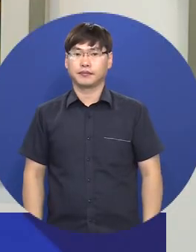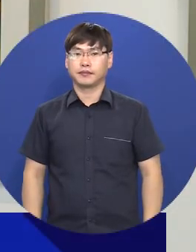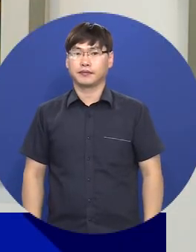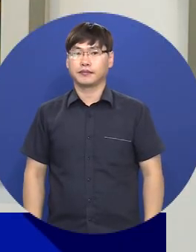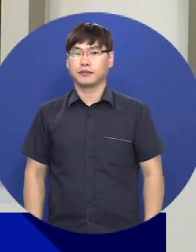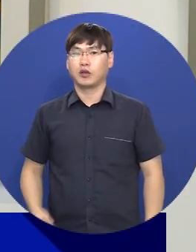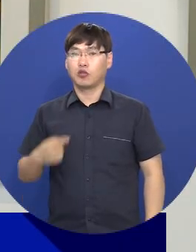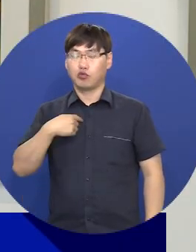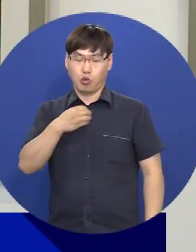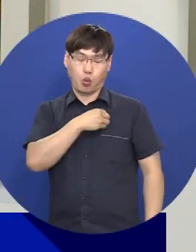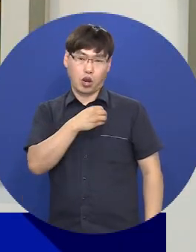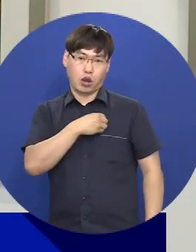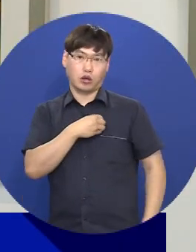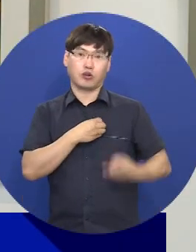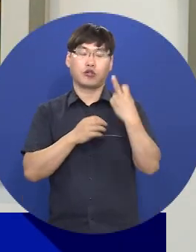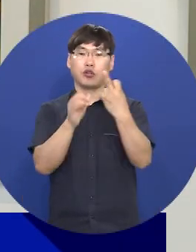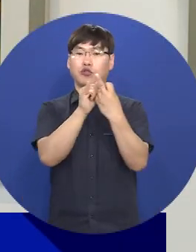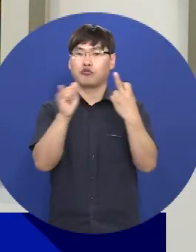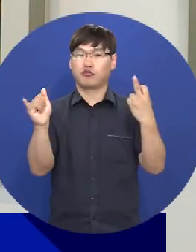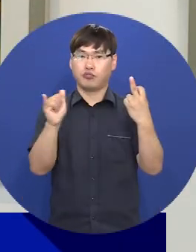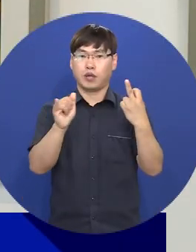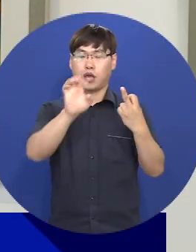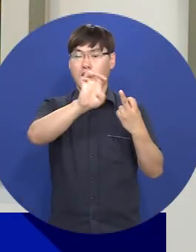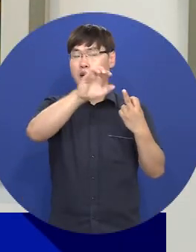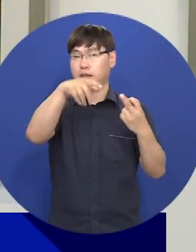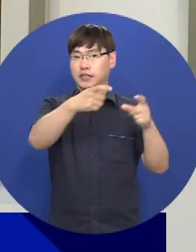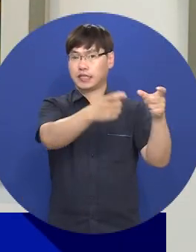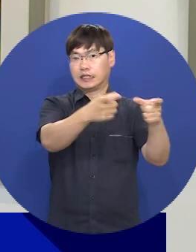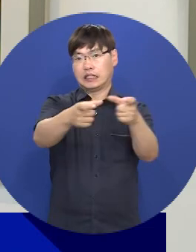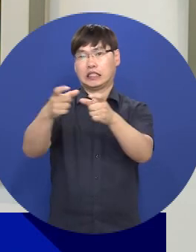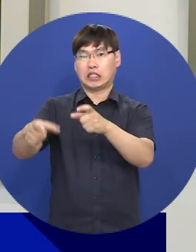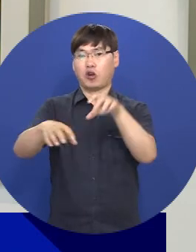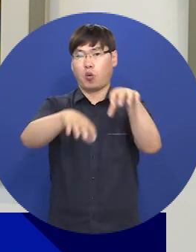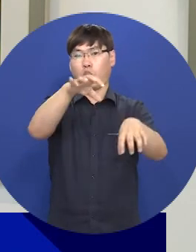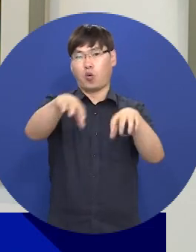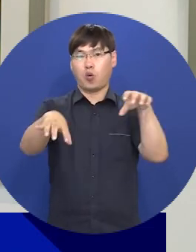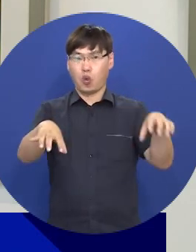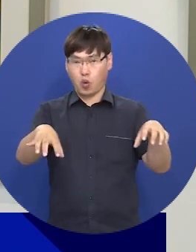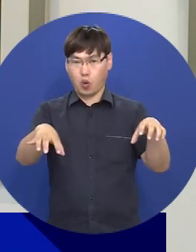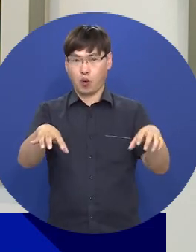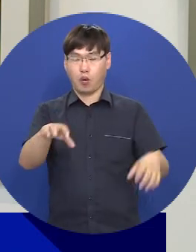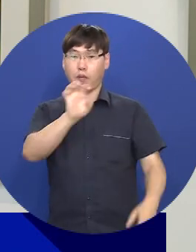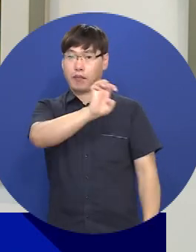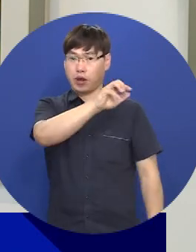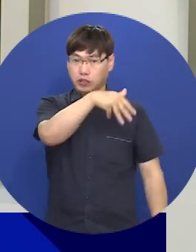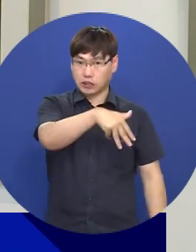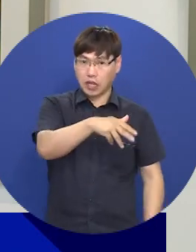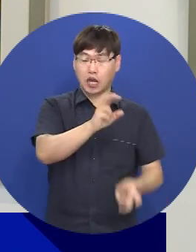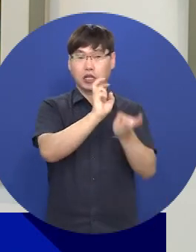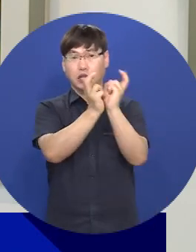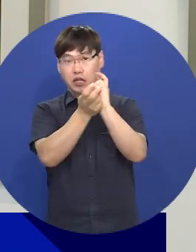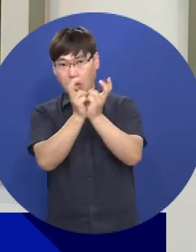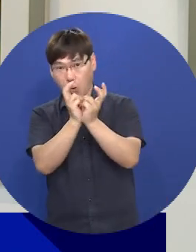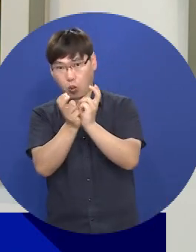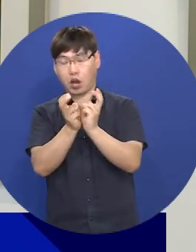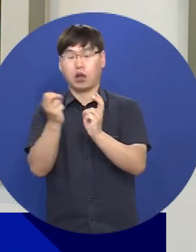회원이 12명인데 평창 각 지역에서 다 모였어요. 뭐 평창이라든가